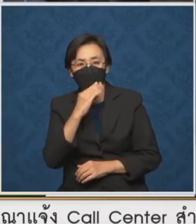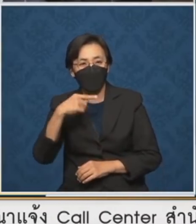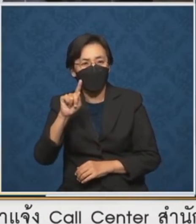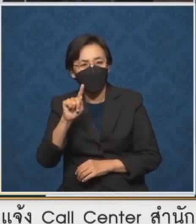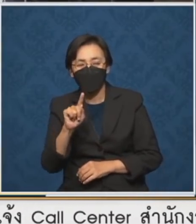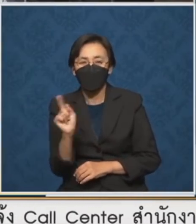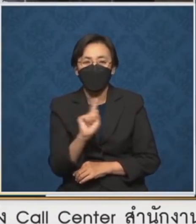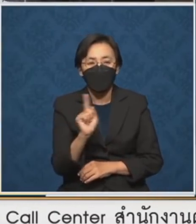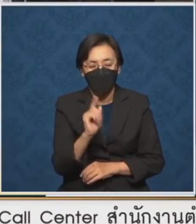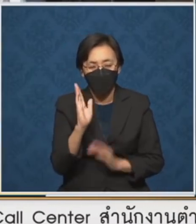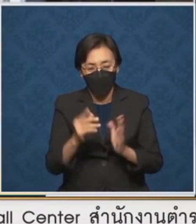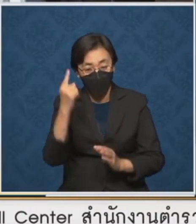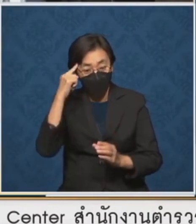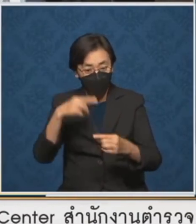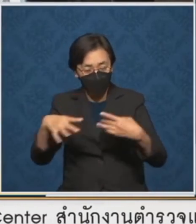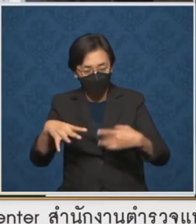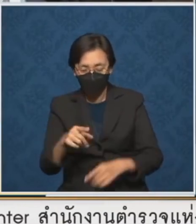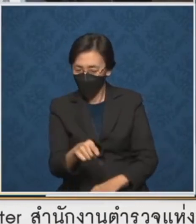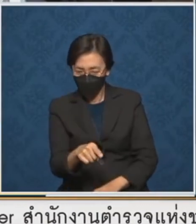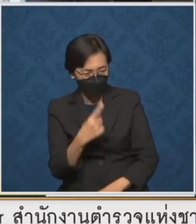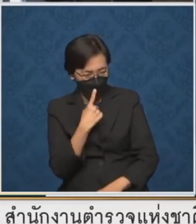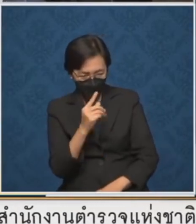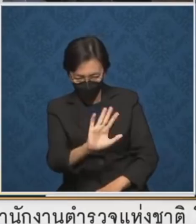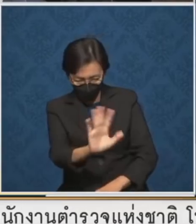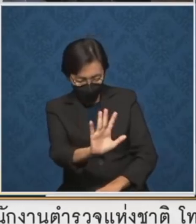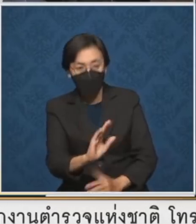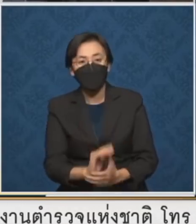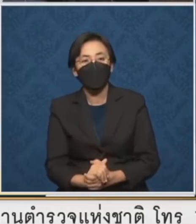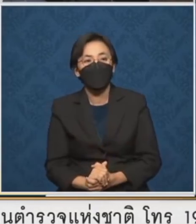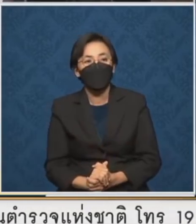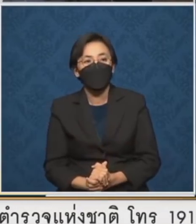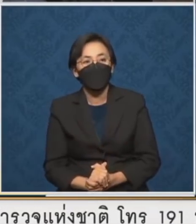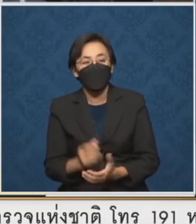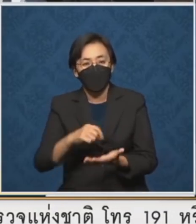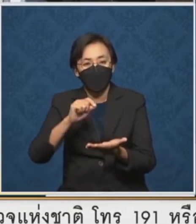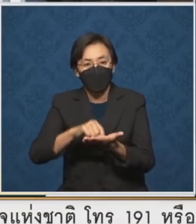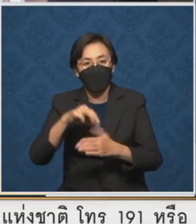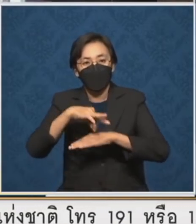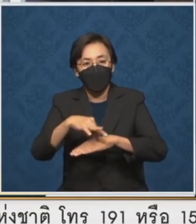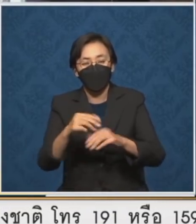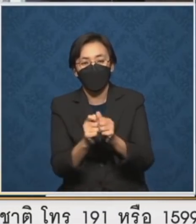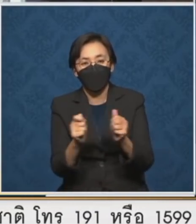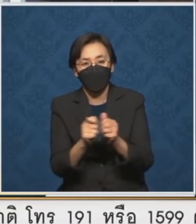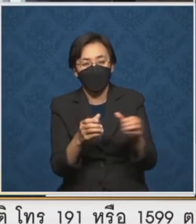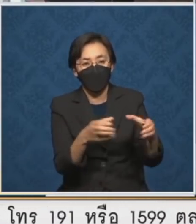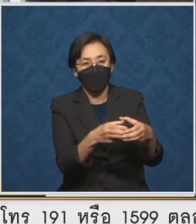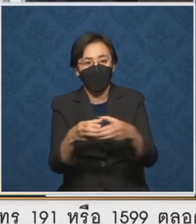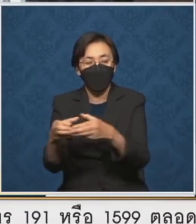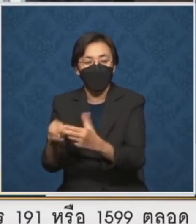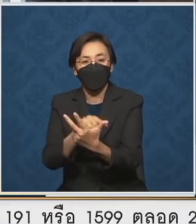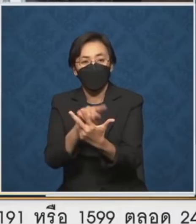พื่อปิดปากคนเห็นต่างอย่างเข้มข้นยิ่งกว่าเดิมด้วยการเซ็นแต่งตั้งอนุกรรมการ3ชุดเมื่อวันที่